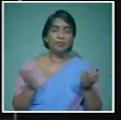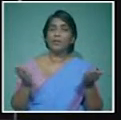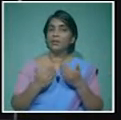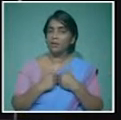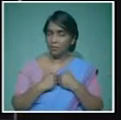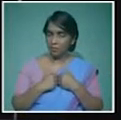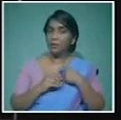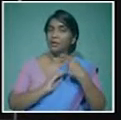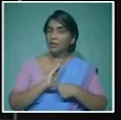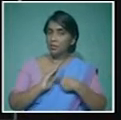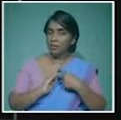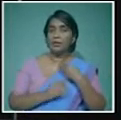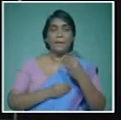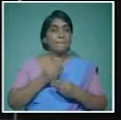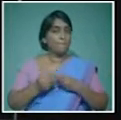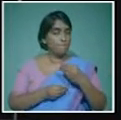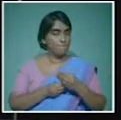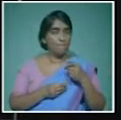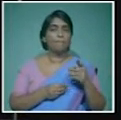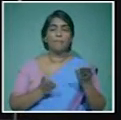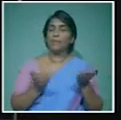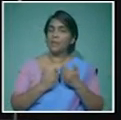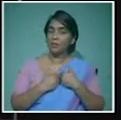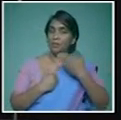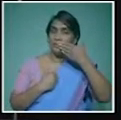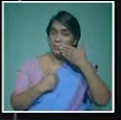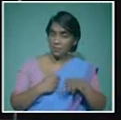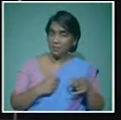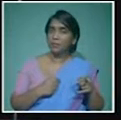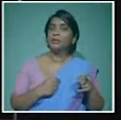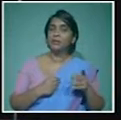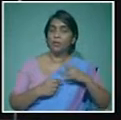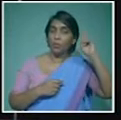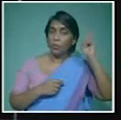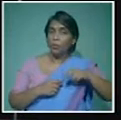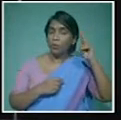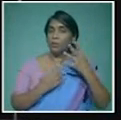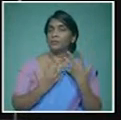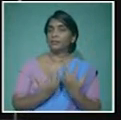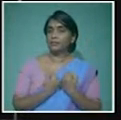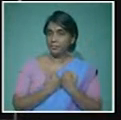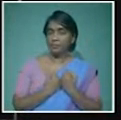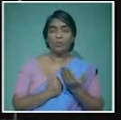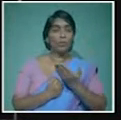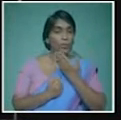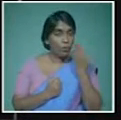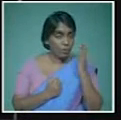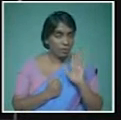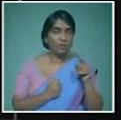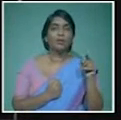අපේ රටට, අපේ නිෂ්පාදනයන්ට, අපේ හැකියාවන්ට ජයග්‍රහණයක් ලබා ගත හැකි